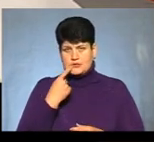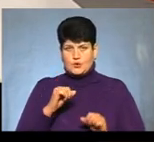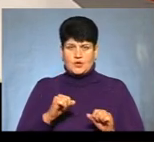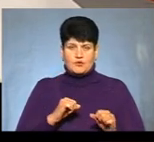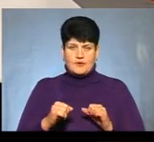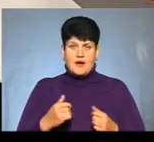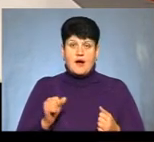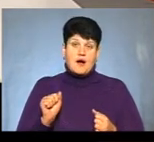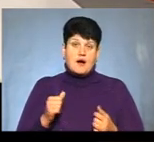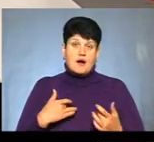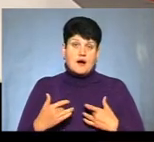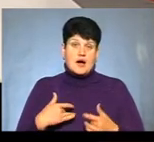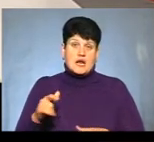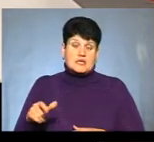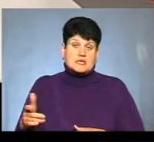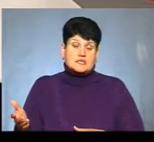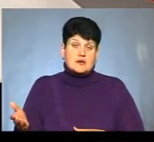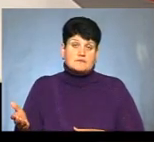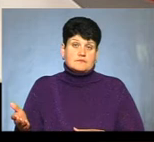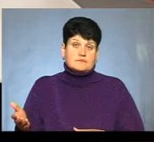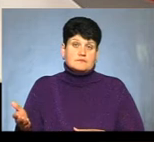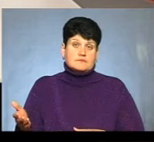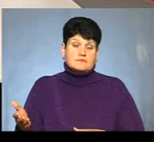Керівнику допомагає одноосібно керувати. Артистам,